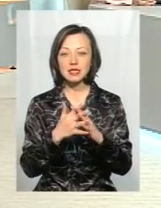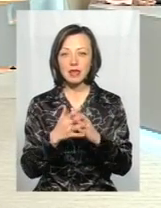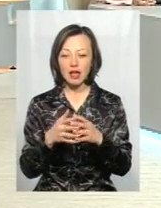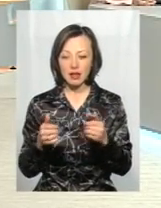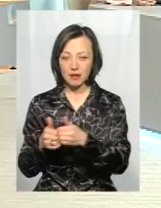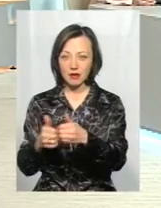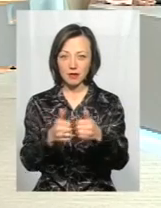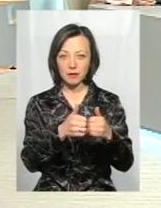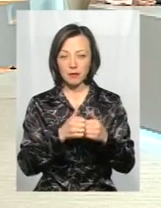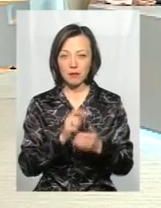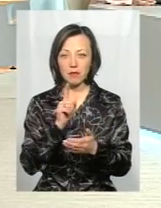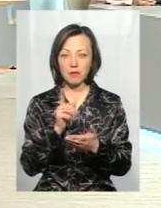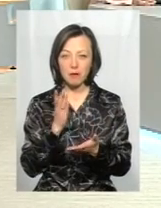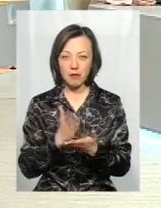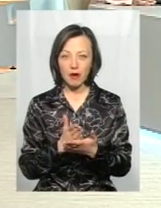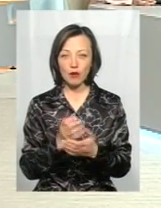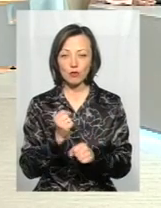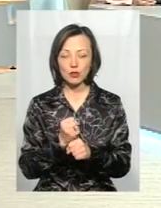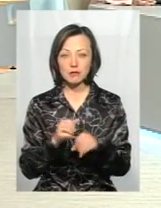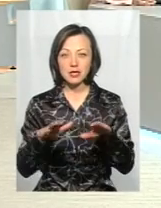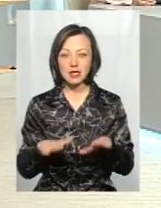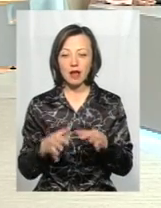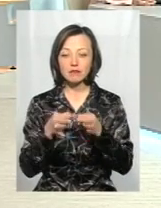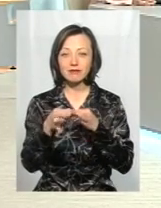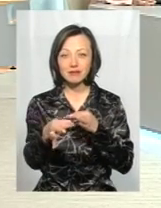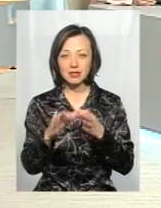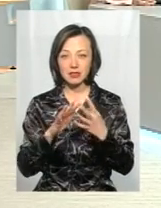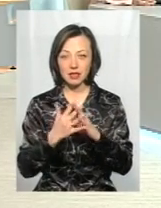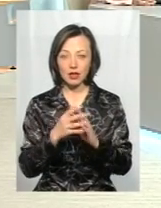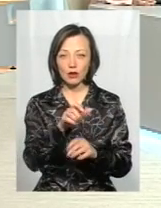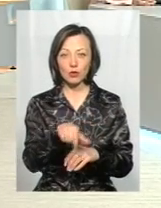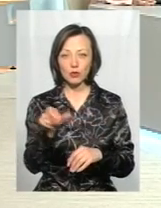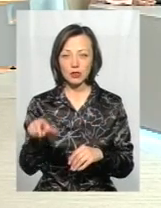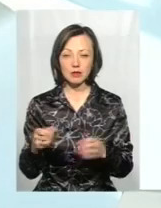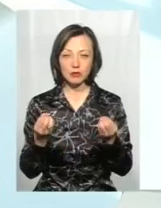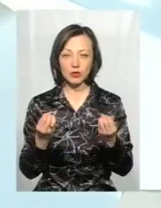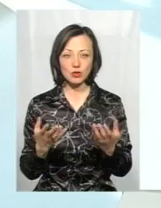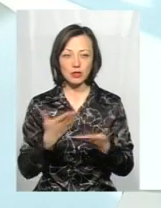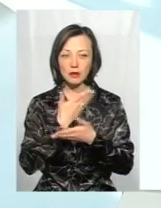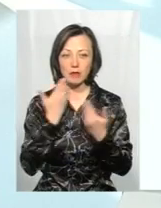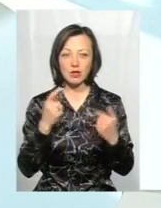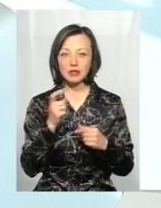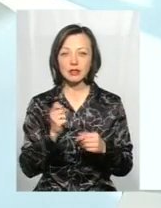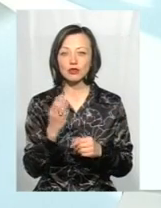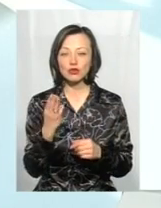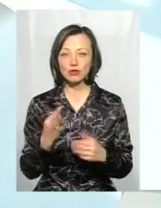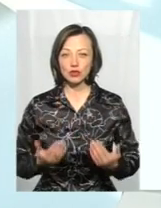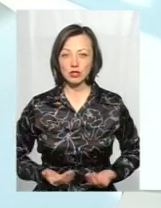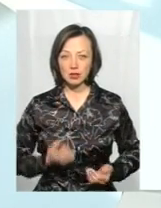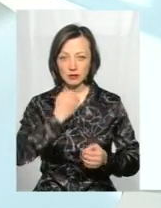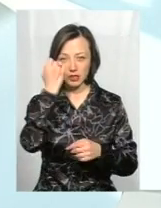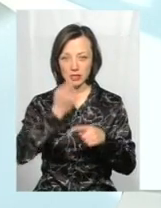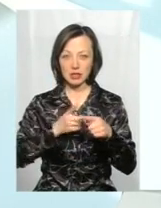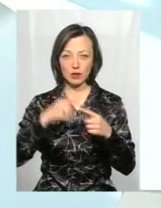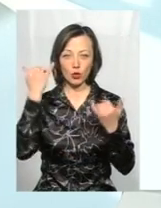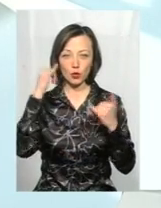навколо Наркевич, вони мають робочі місця. А ці, які вже віддалені трохи, і люди просто не мають за що виживати. І вони виживають завдяки тільки цій